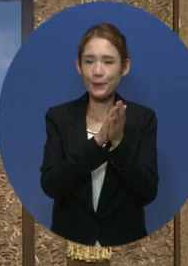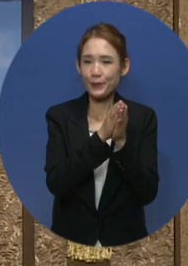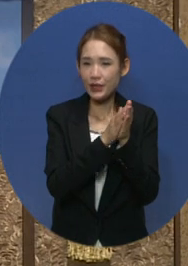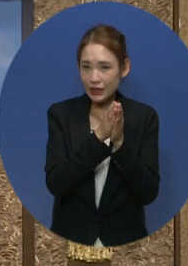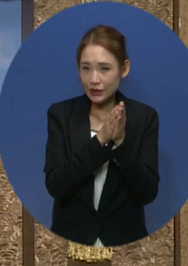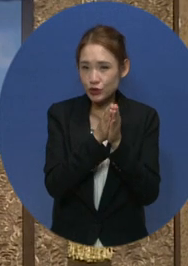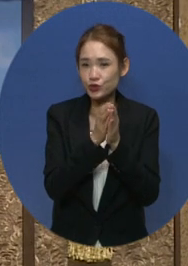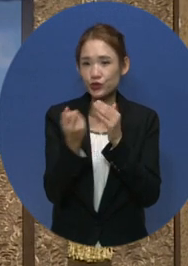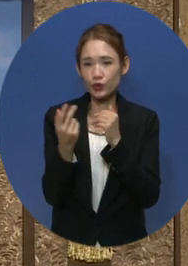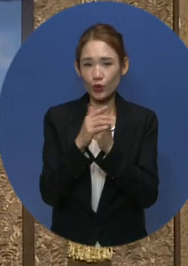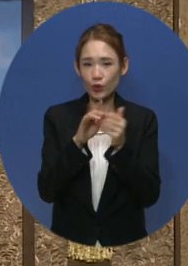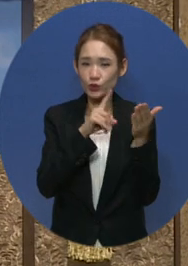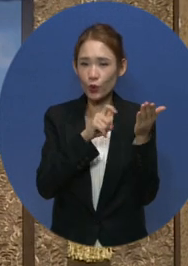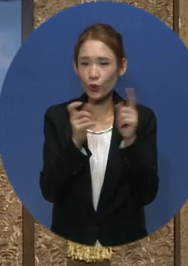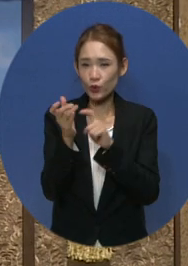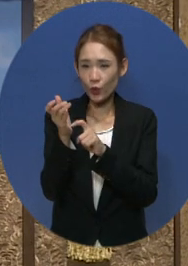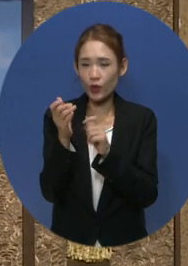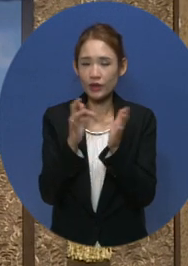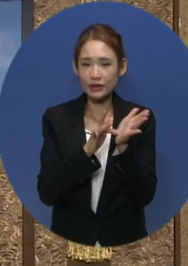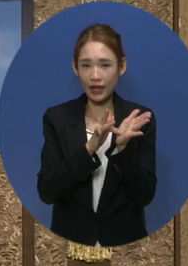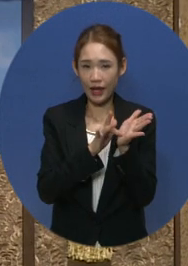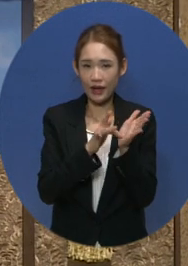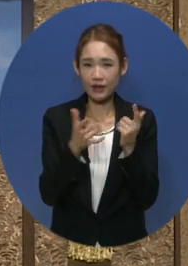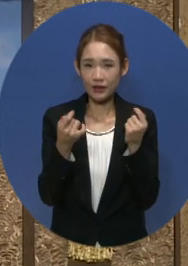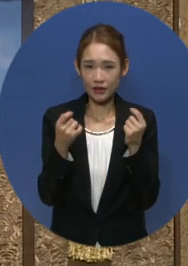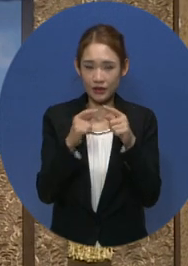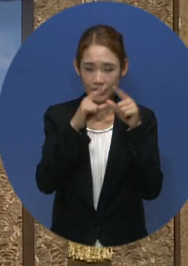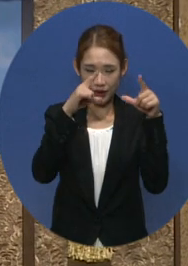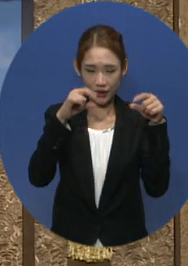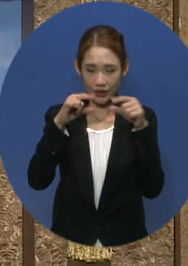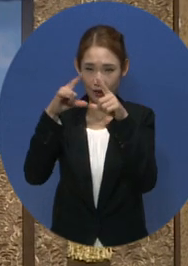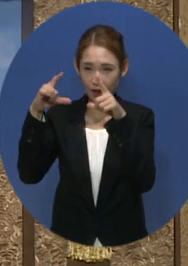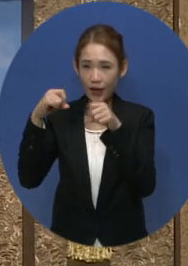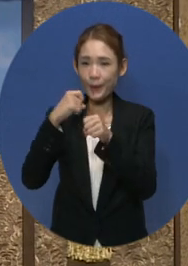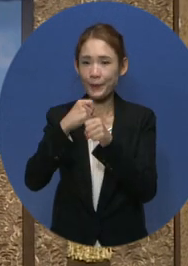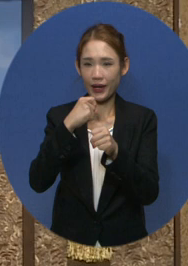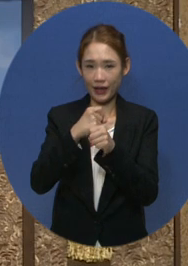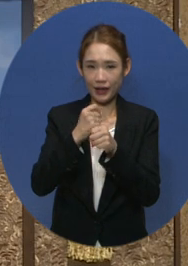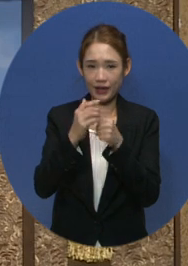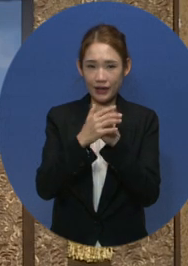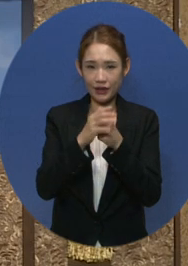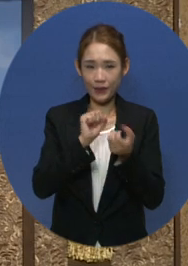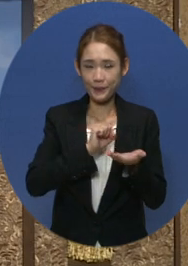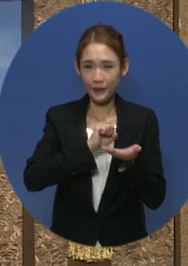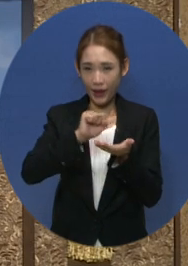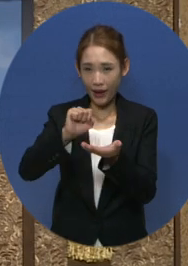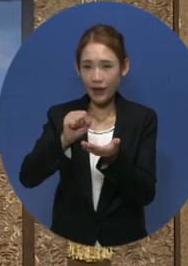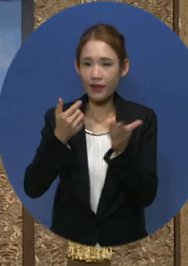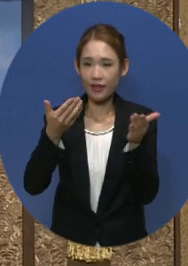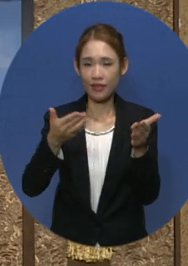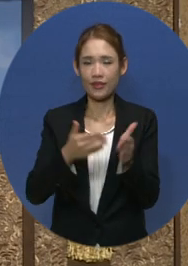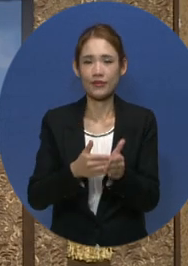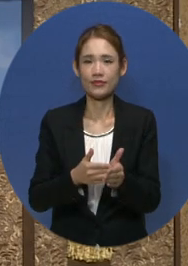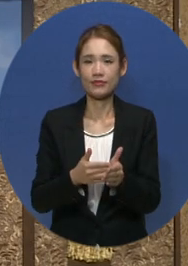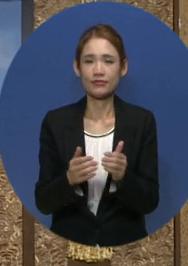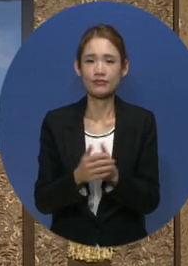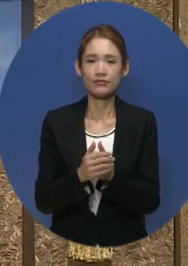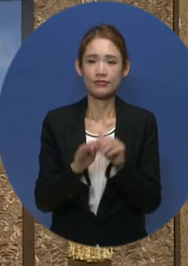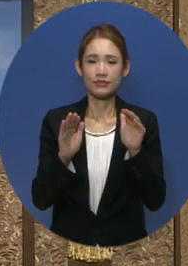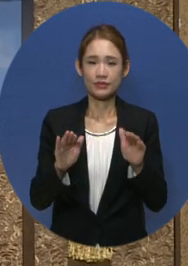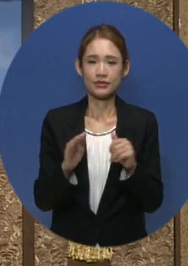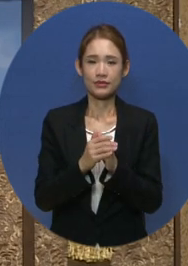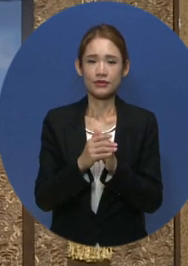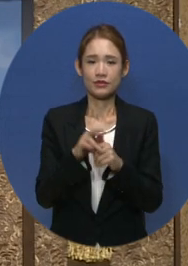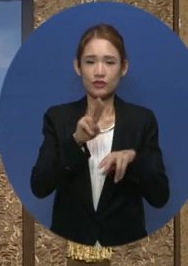비누라든지 소독약이라든지 이제 이런 거를 키트로 만들어가지고 네. 저희가 이제 배달을 해드리고 있고 이번에